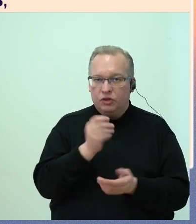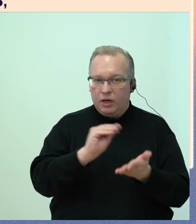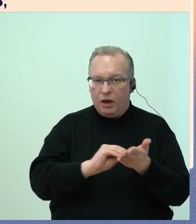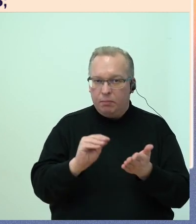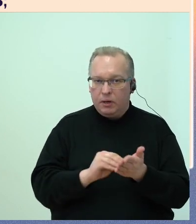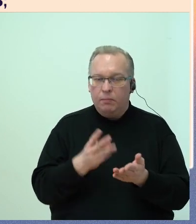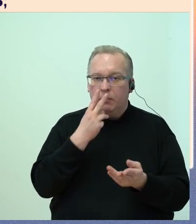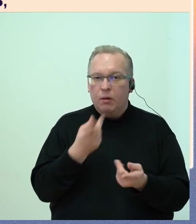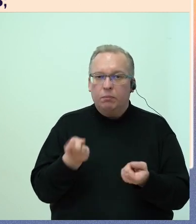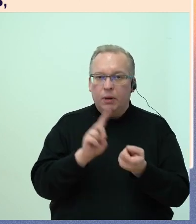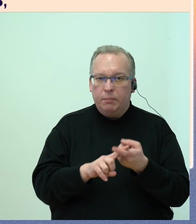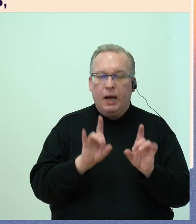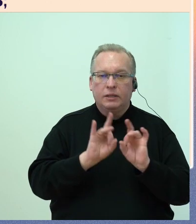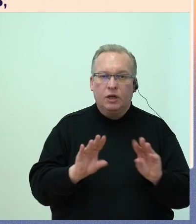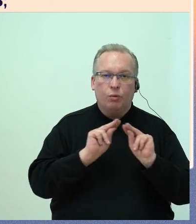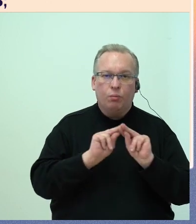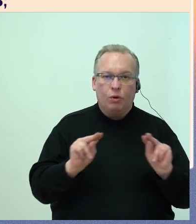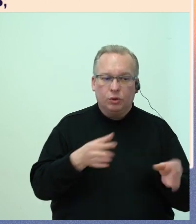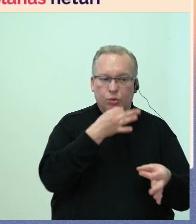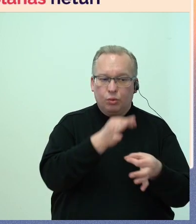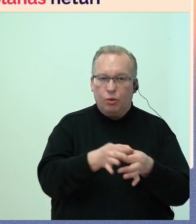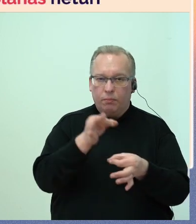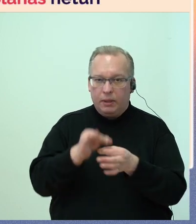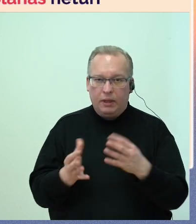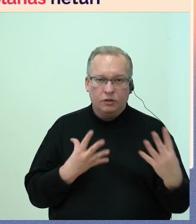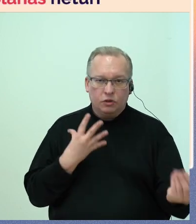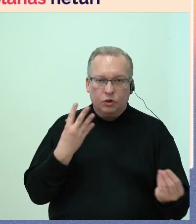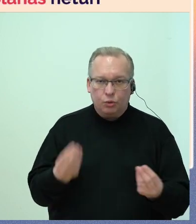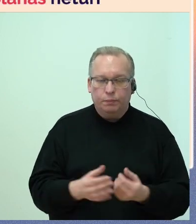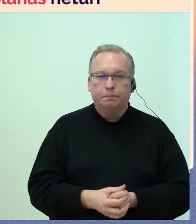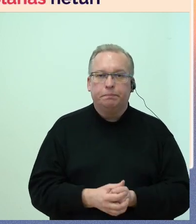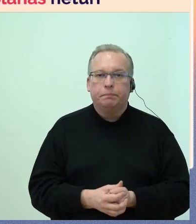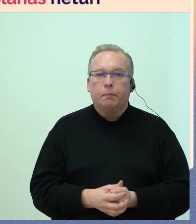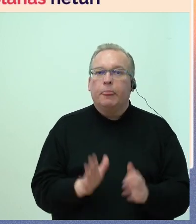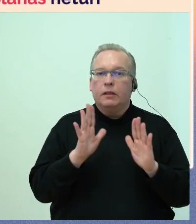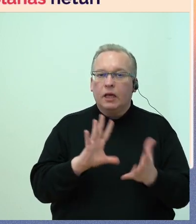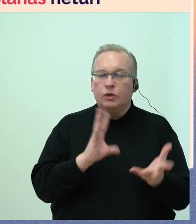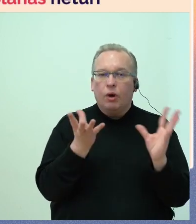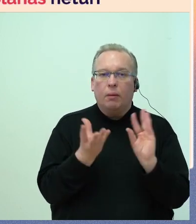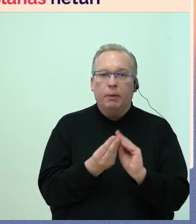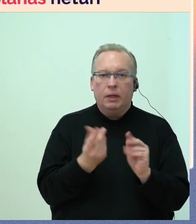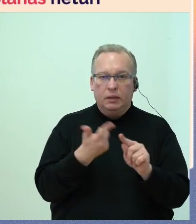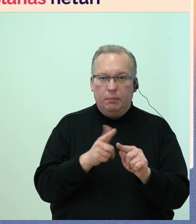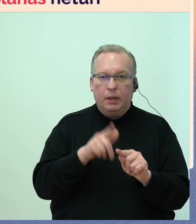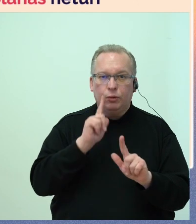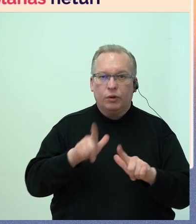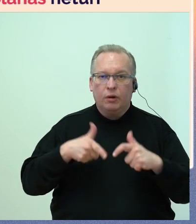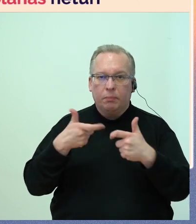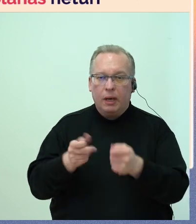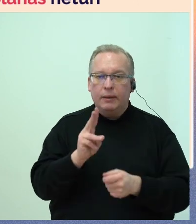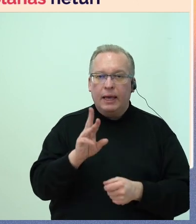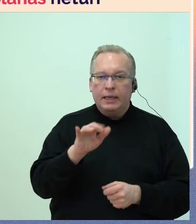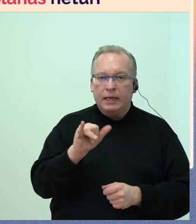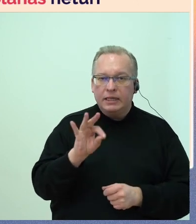ir dažnai priklauso nuo atskirų mokytojų kompetencijų. Tai tiesiog apibendrinant, labai noriu perduoti toj Kristinai